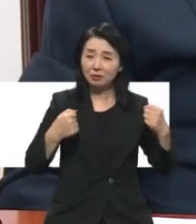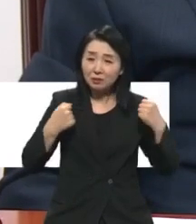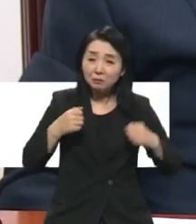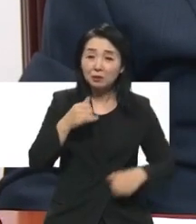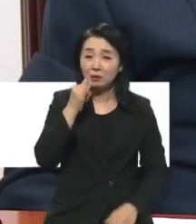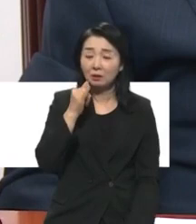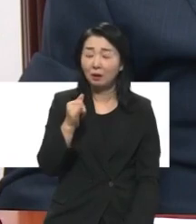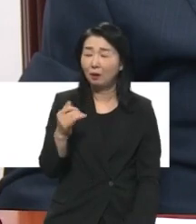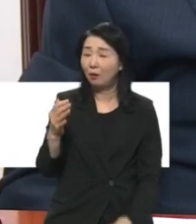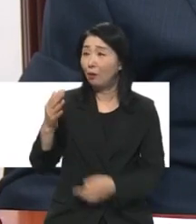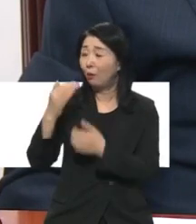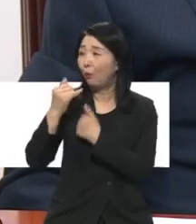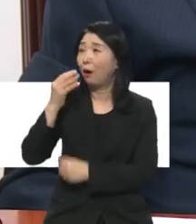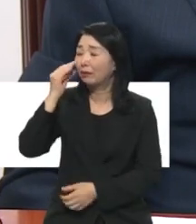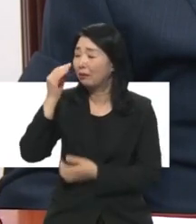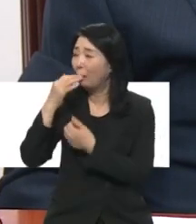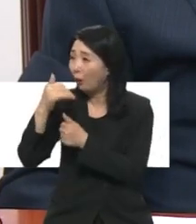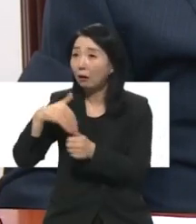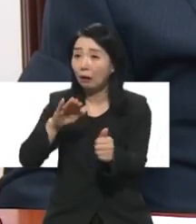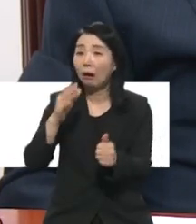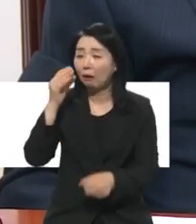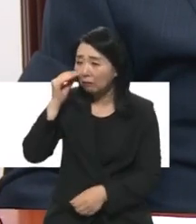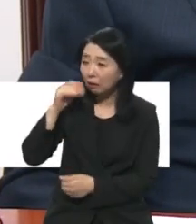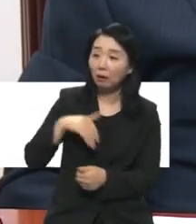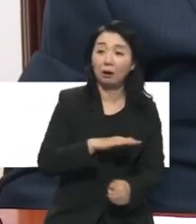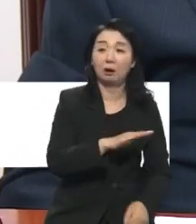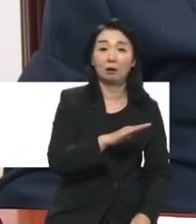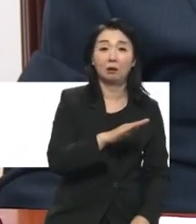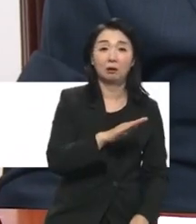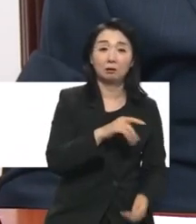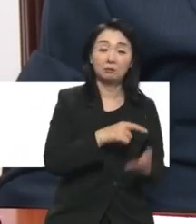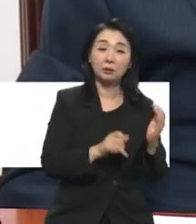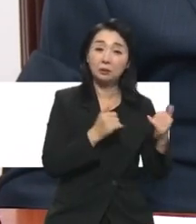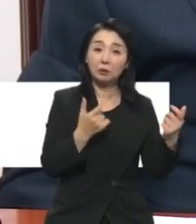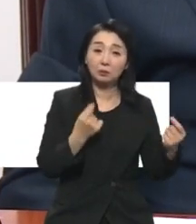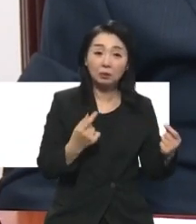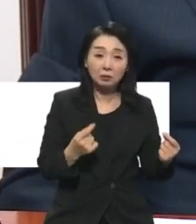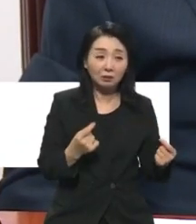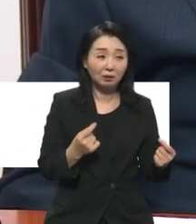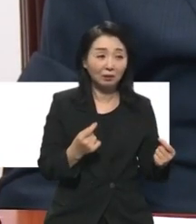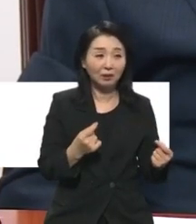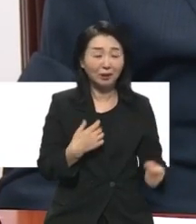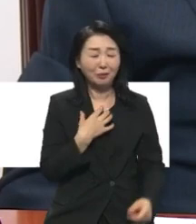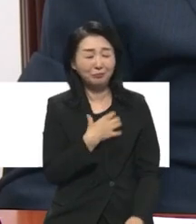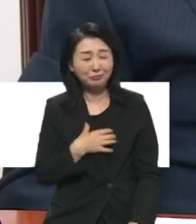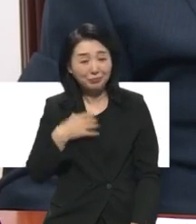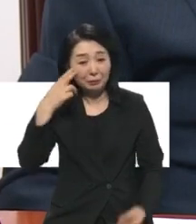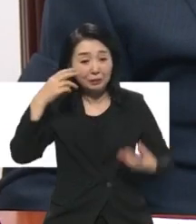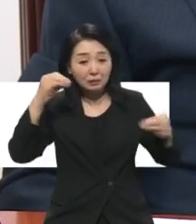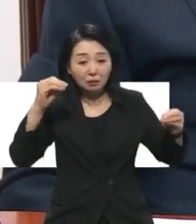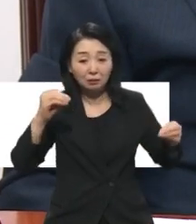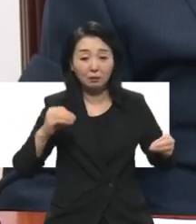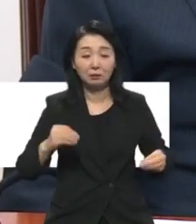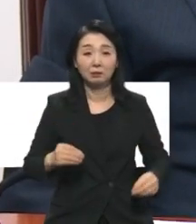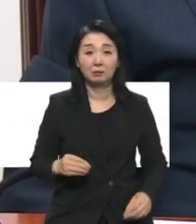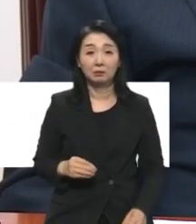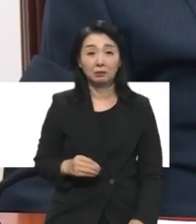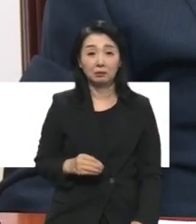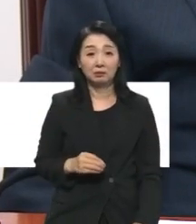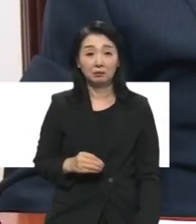오라면 오고 가라면 갈 수밖에 없는 피해자 아니겠냐며 비극의 주인공을 연기했는데이 또한